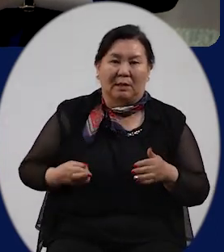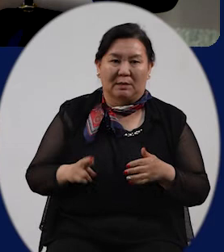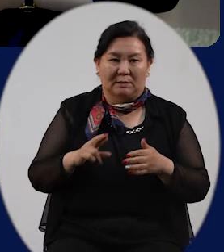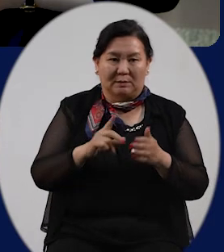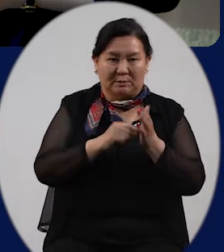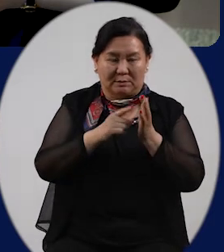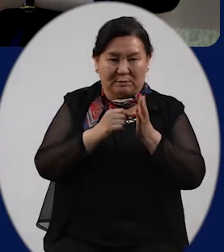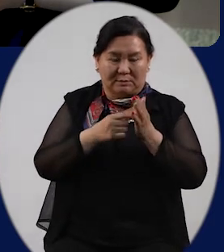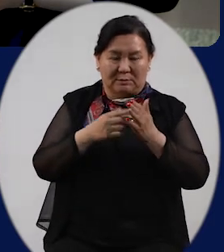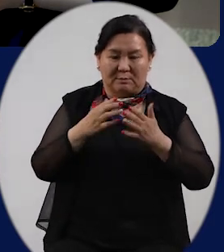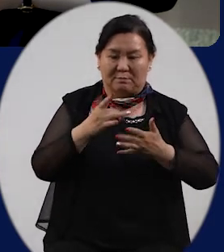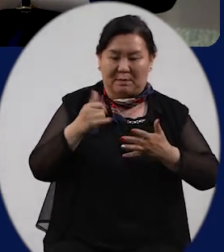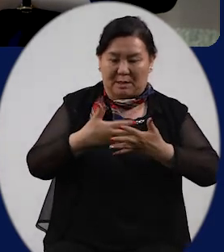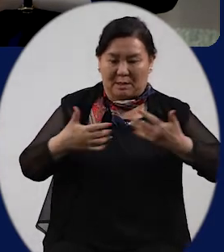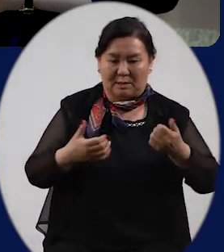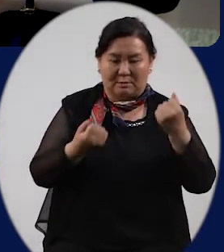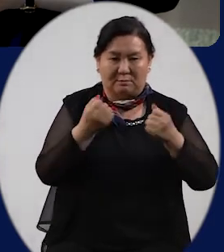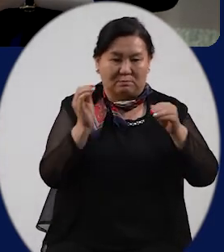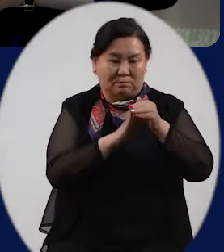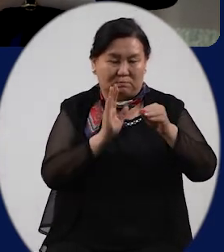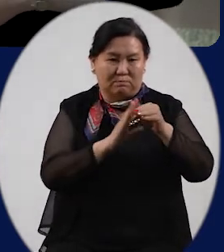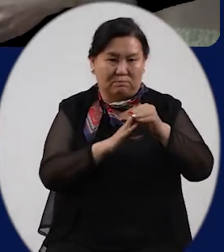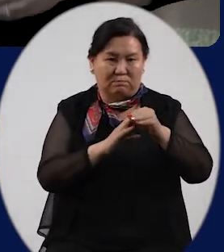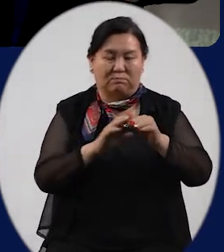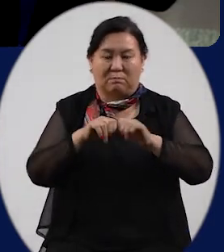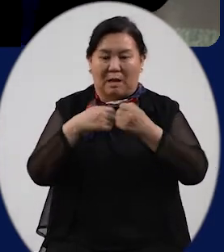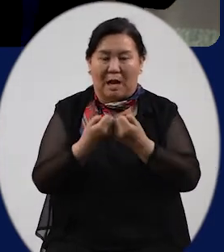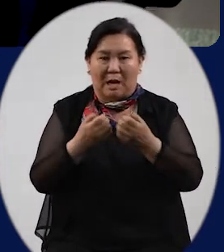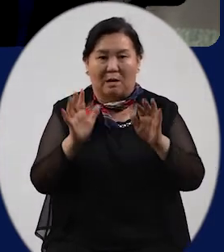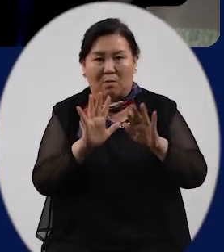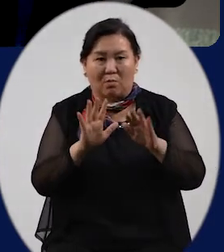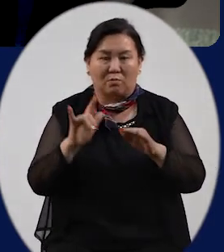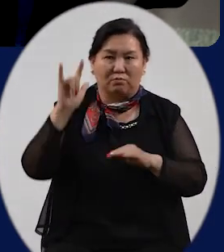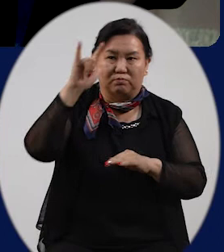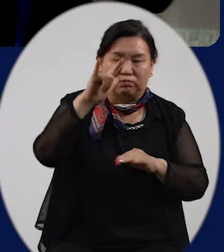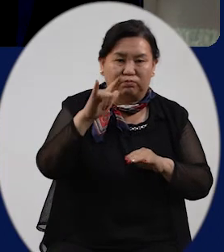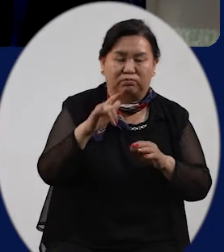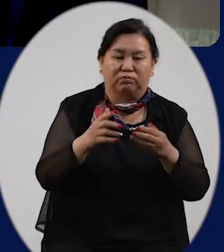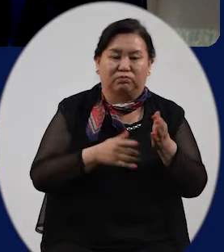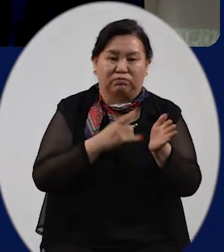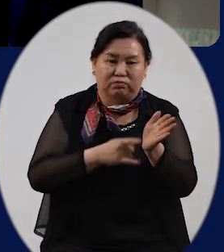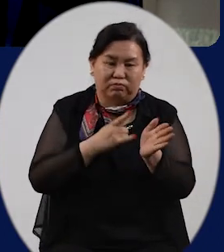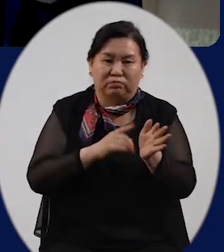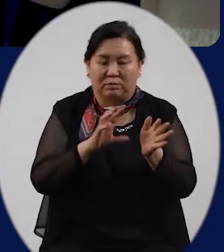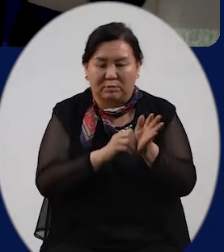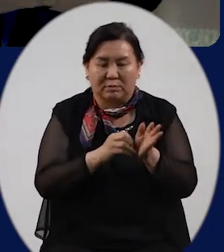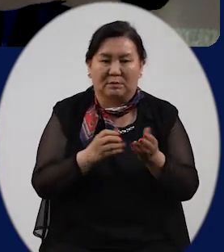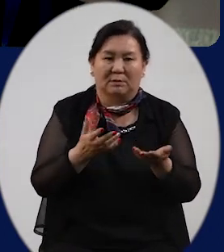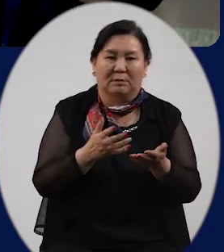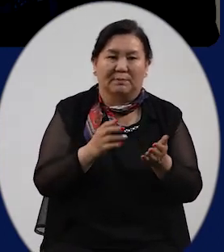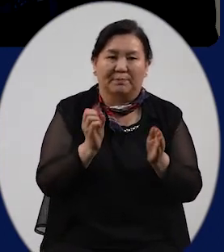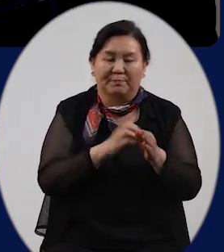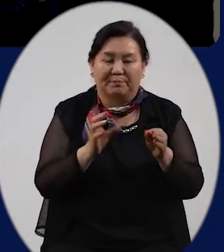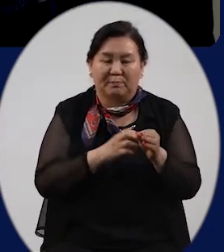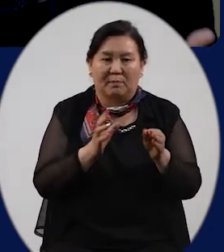вэ гэхээр бараа бүтээгдэхүүн маань тээвэрлэлтэд явхад за ялангуяа бараа бүтээгдэхүүн маань экспортлогчоос импортлогч руу ачигдахад